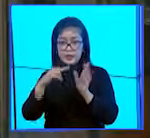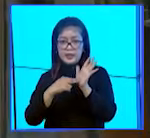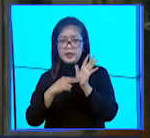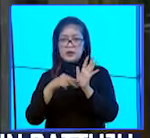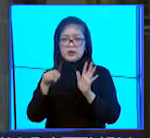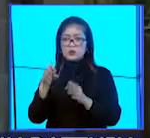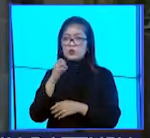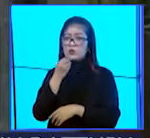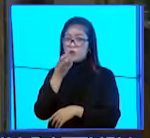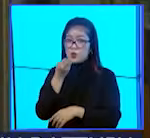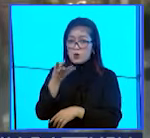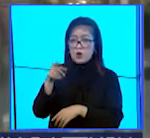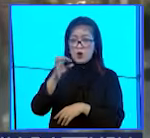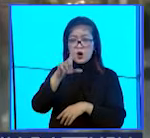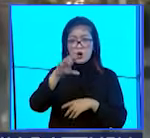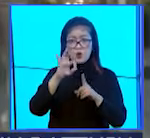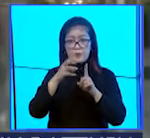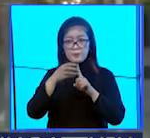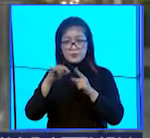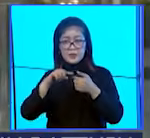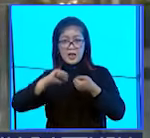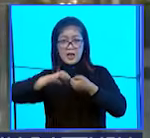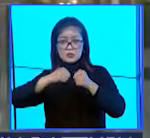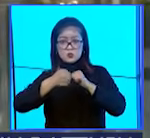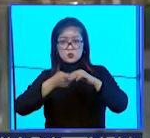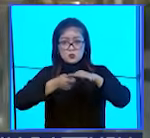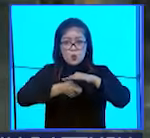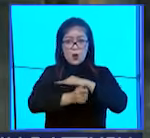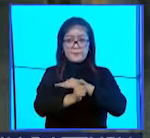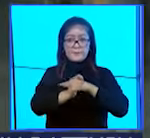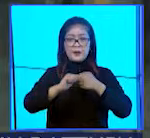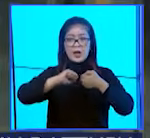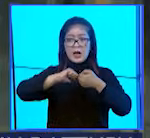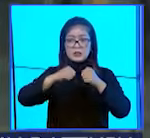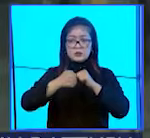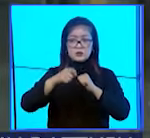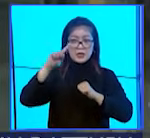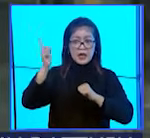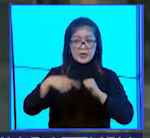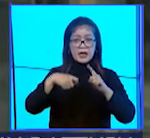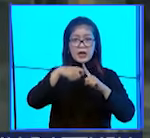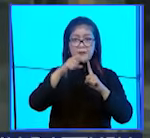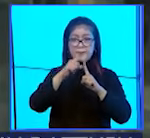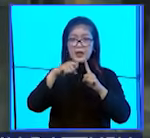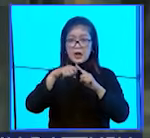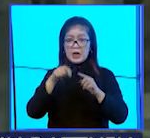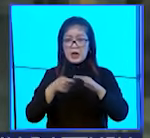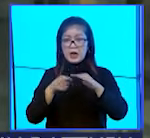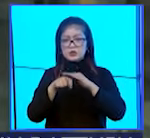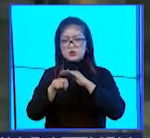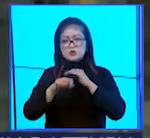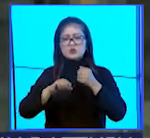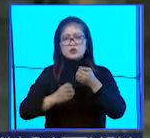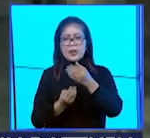yakni terdakwa dalam kasus suap beberapa perkara yang ditangani oleh KPK. Dalam perkara